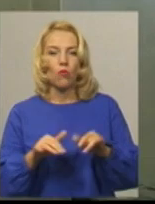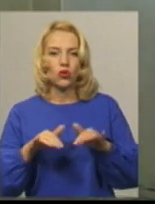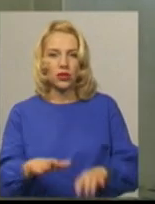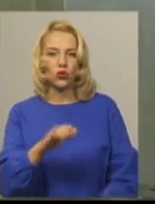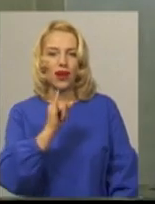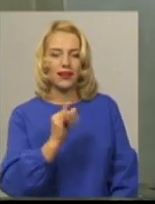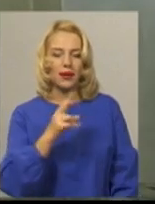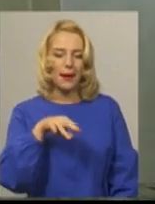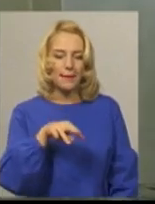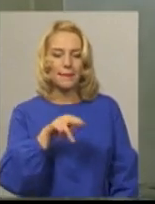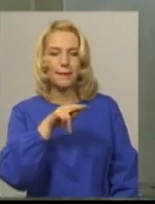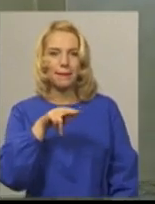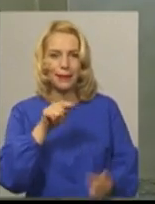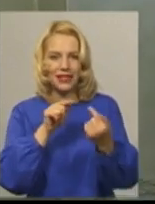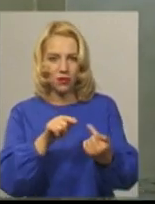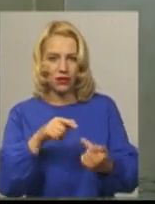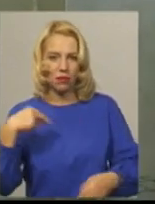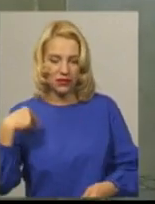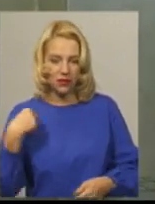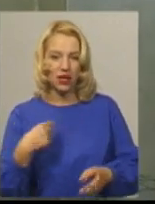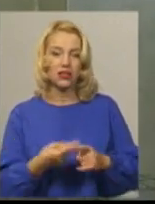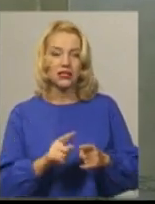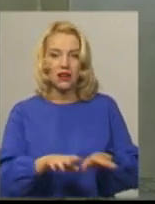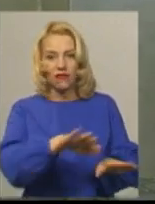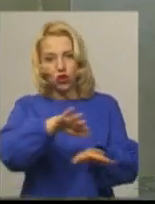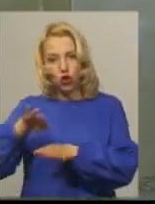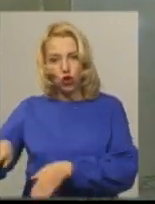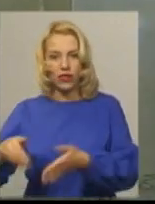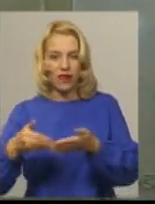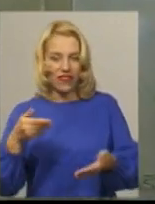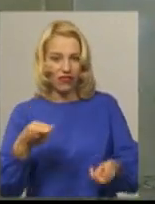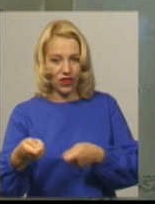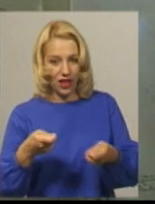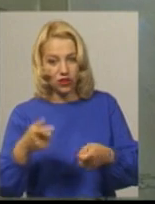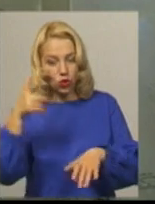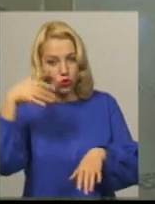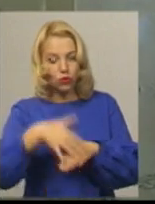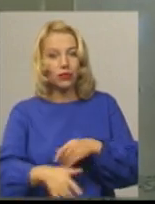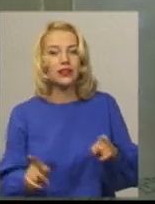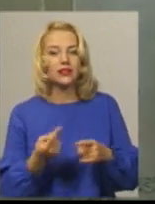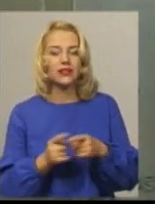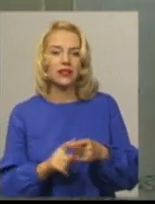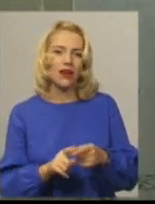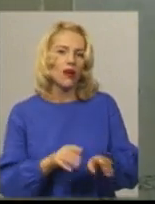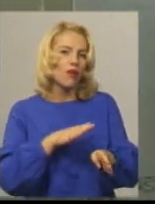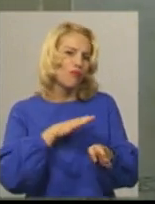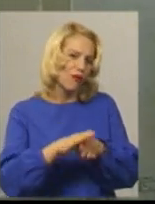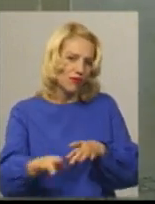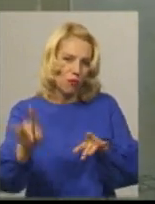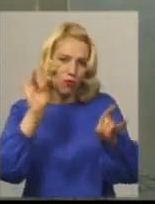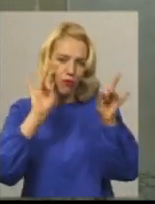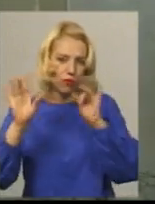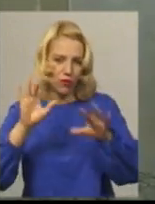влади з тим, щоб інше. Тобто, ну, знаєте, це абсолютний популізм був